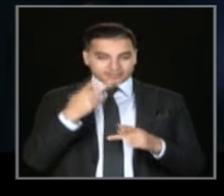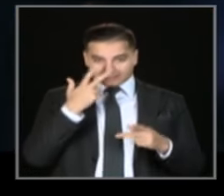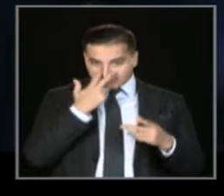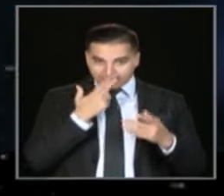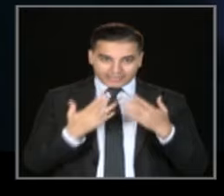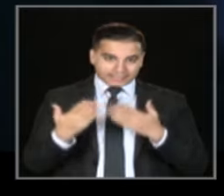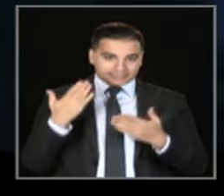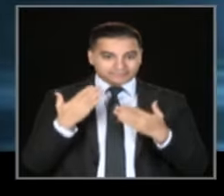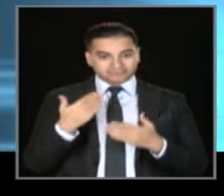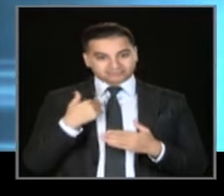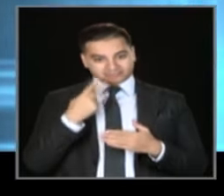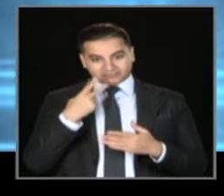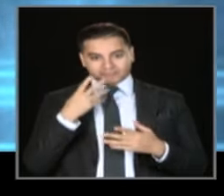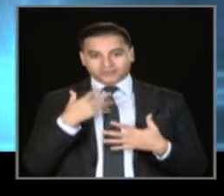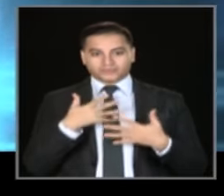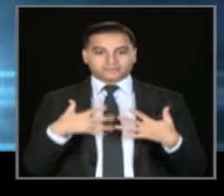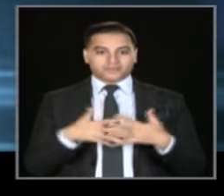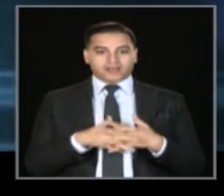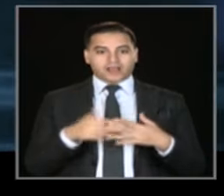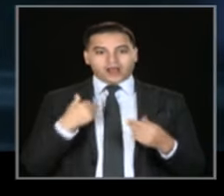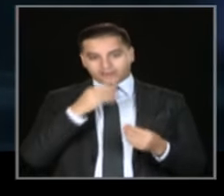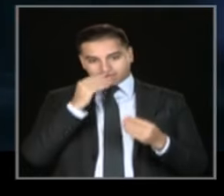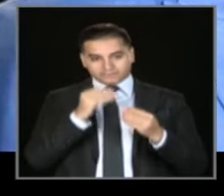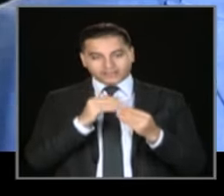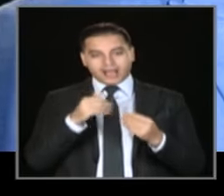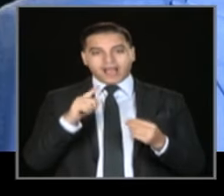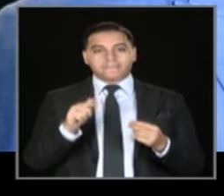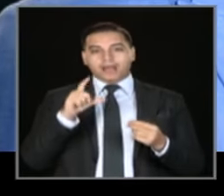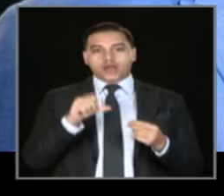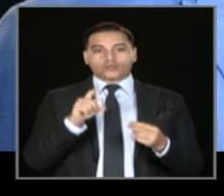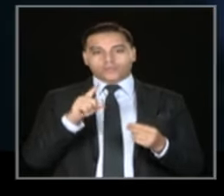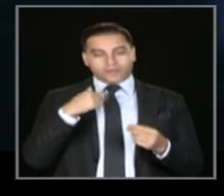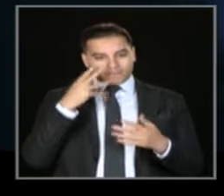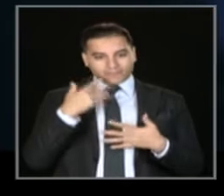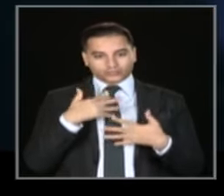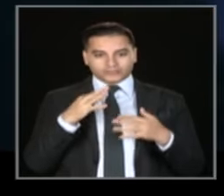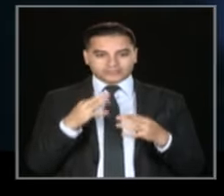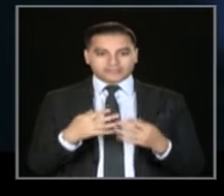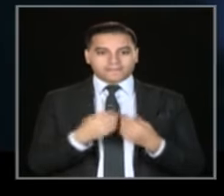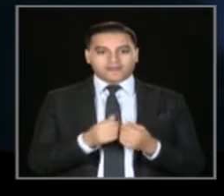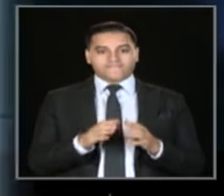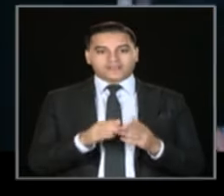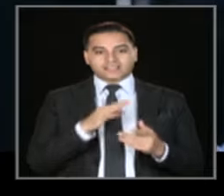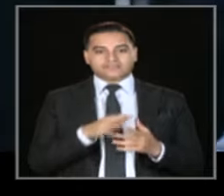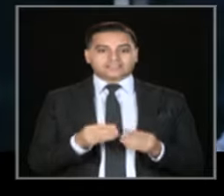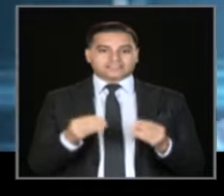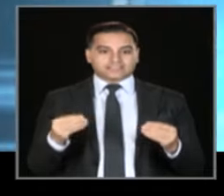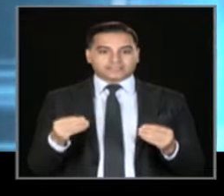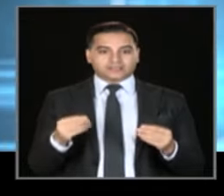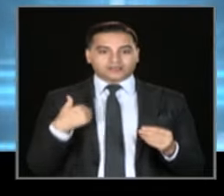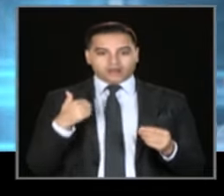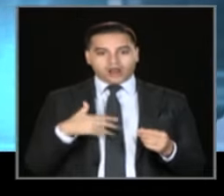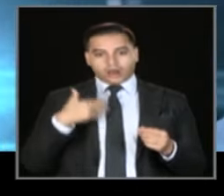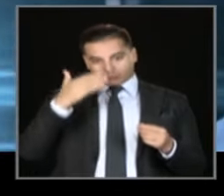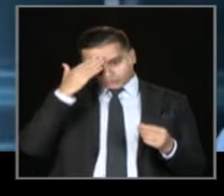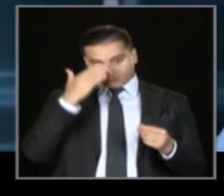الشخص إن أنا تعرفت عليه. أنا مبسوطة قوي إن أنا تعرفت على أبانوب، هو شخص مجتهد بيشتغل كتير على نفسه، كان ليه دور كبير في وصوله لدور الثمانية.